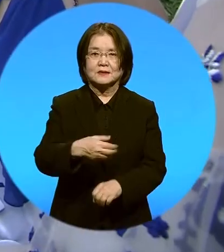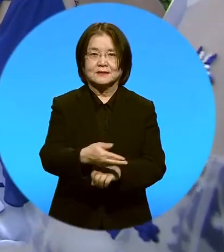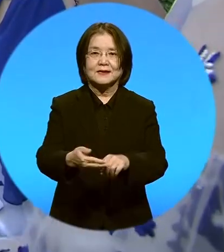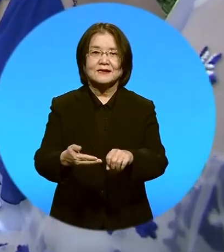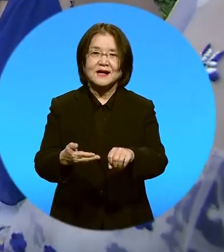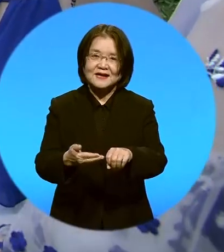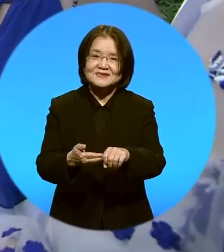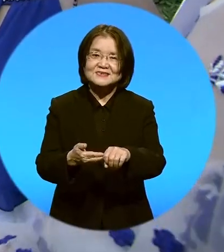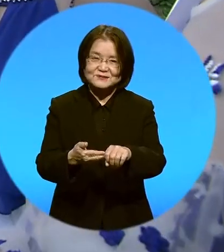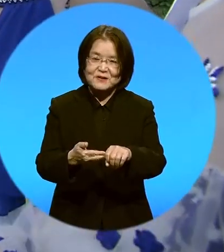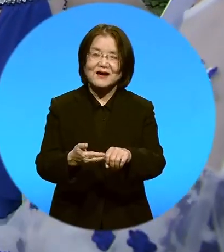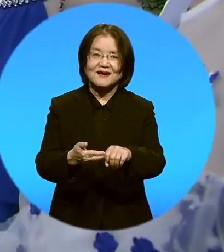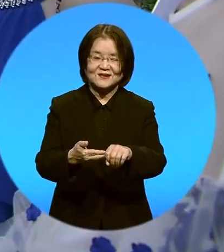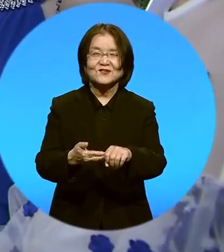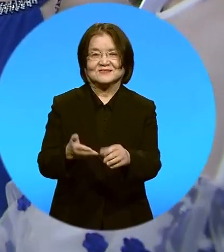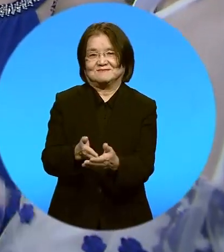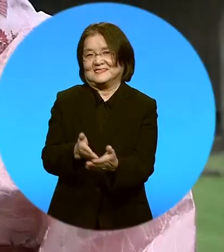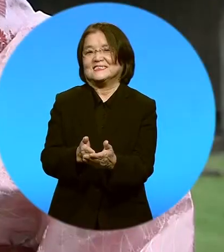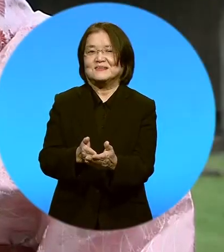や